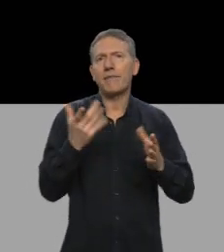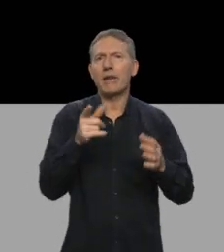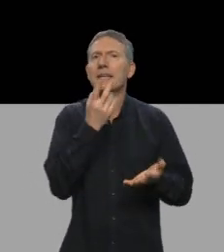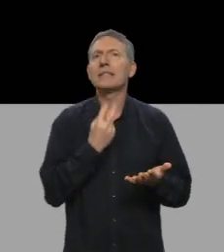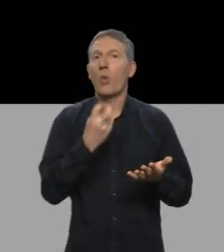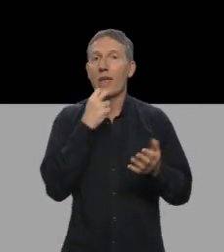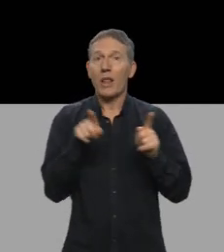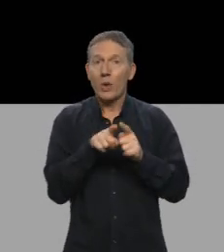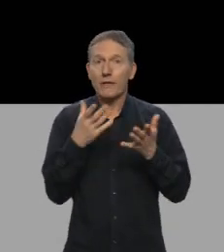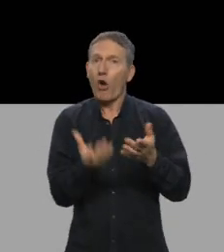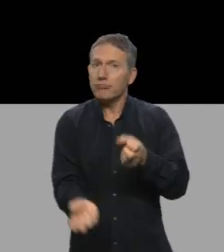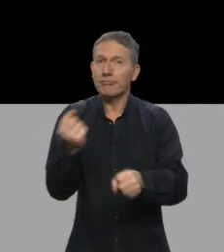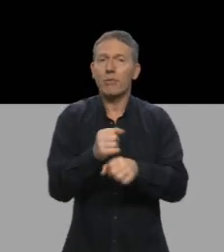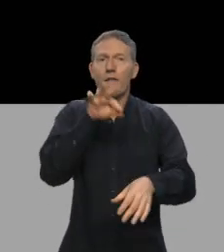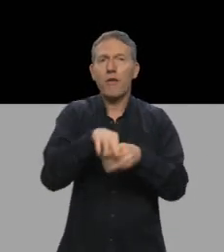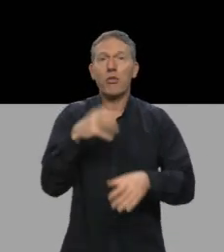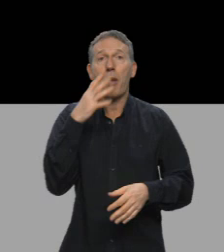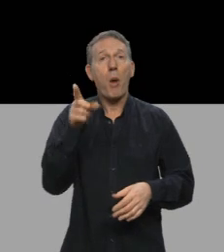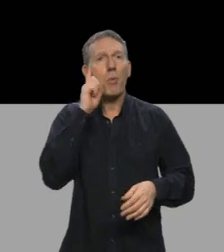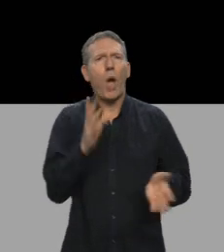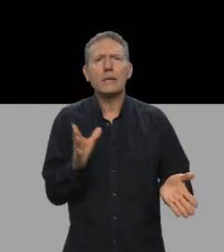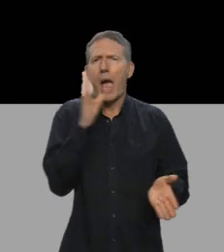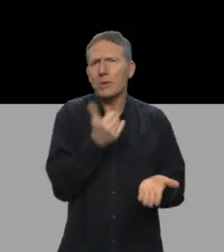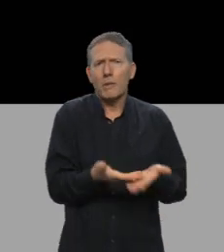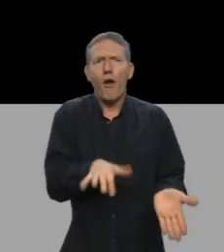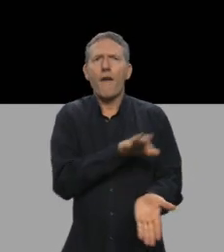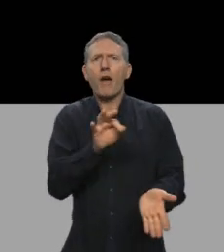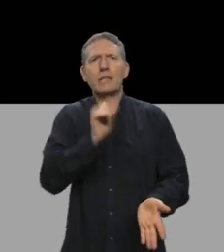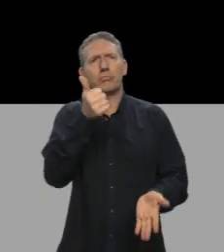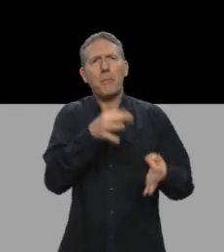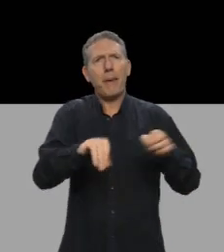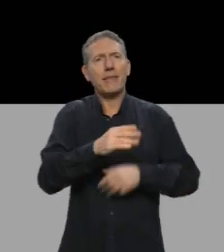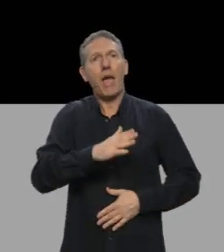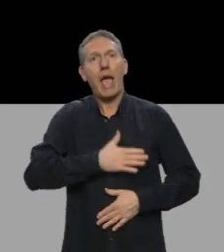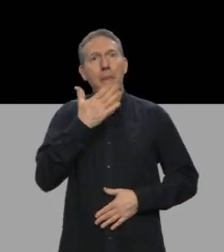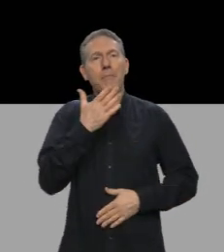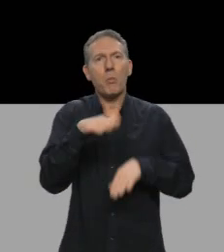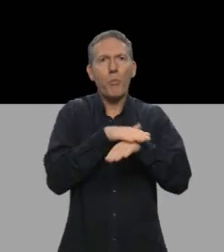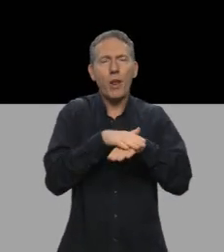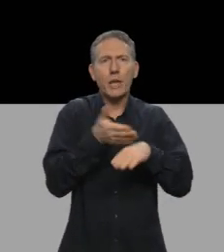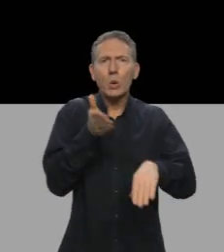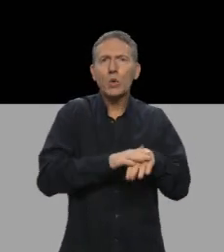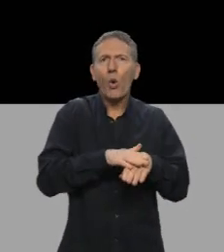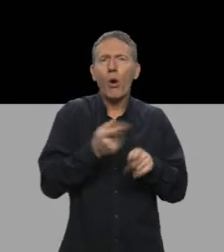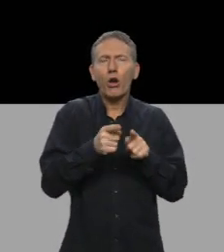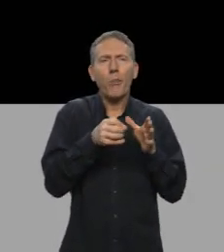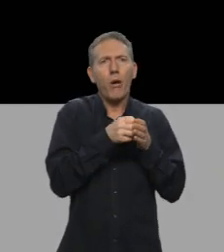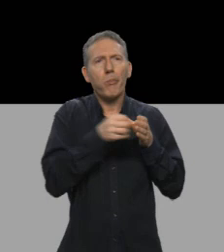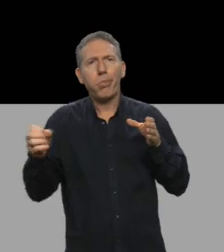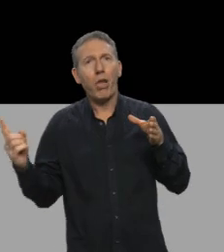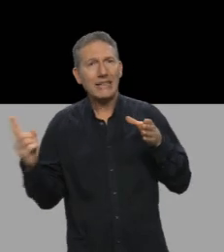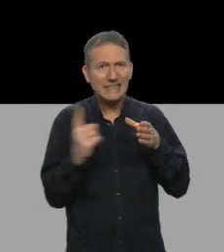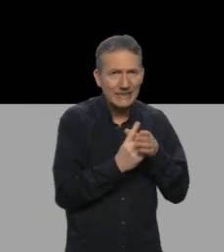vote blanc. Il n'est pas possible qu'un pays qui aime autant la politique que la France reste autant en